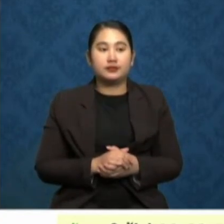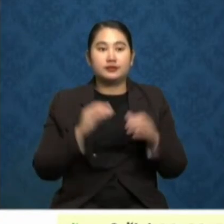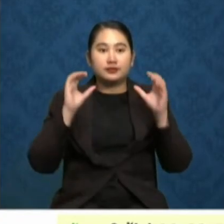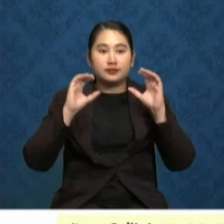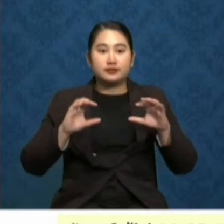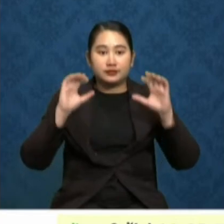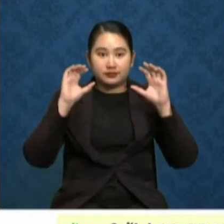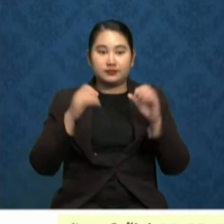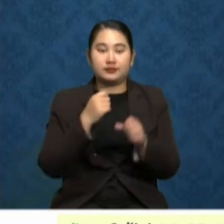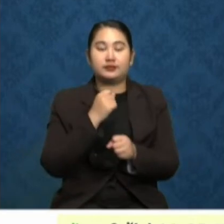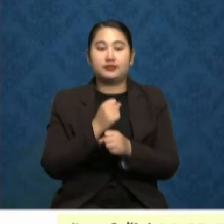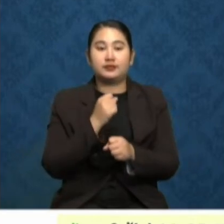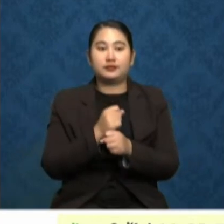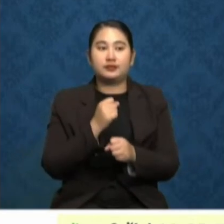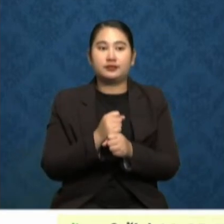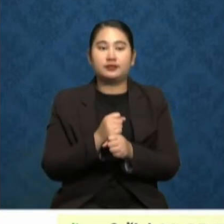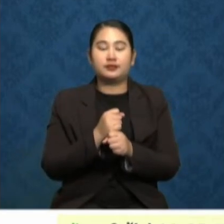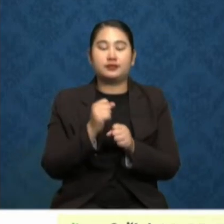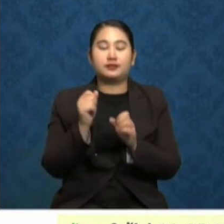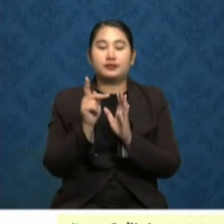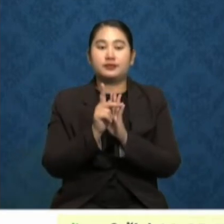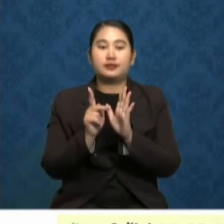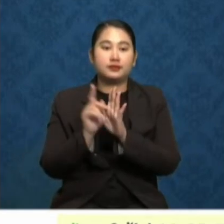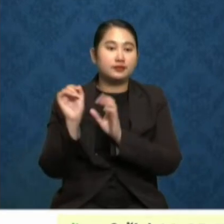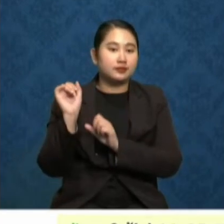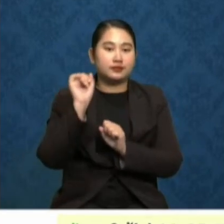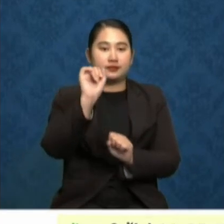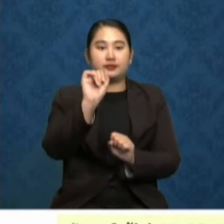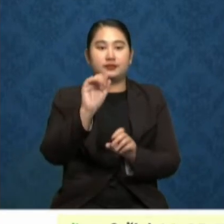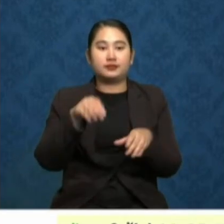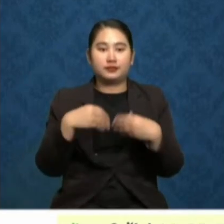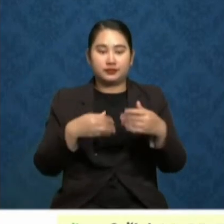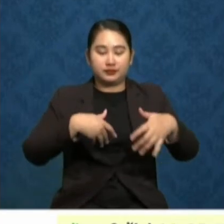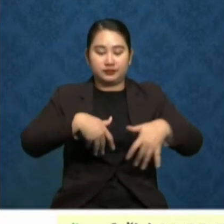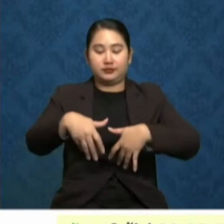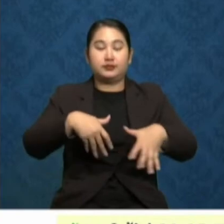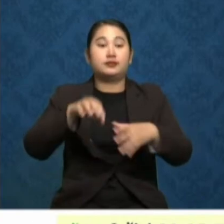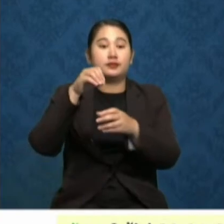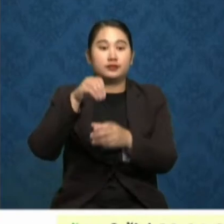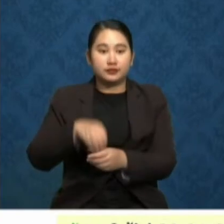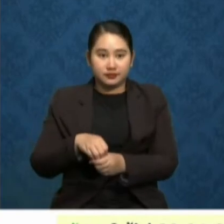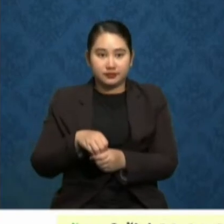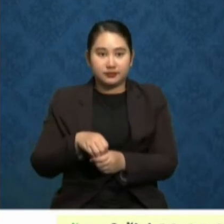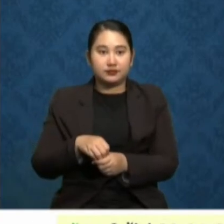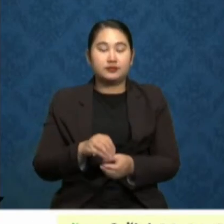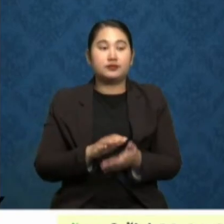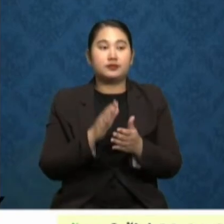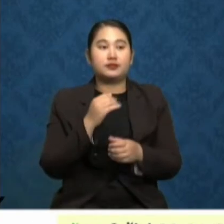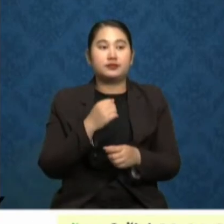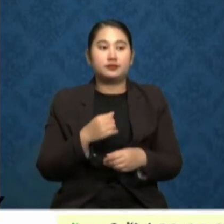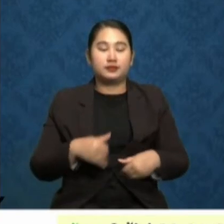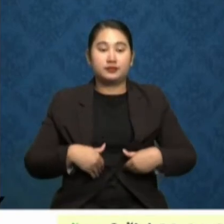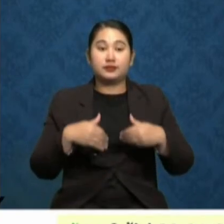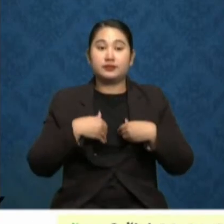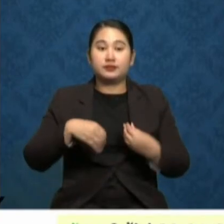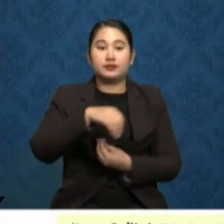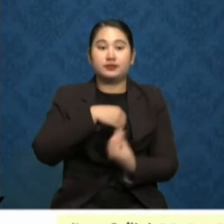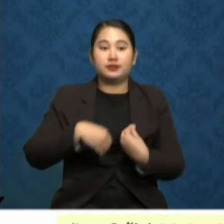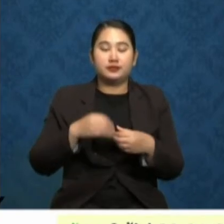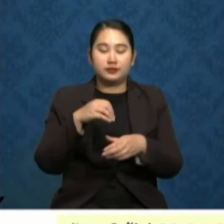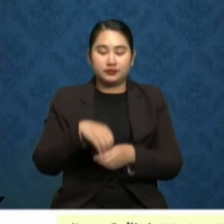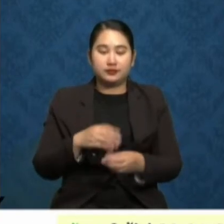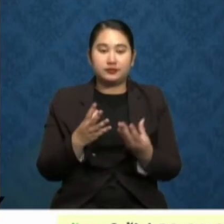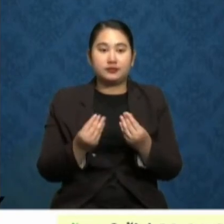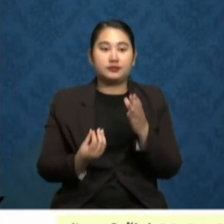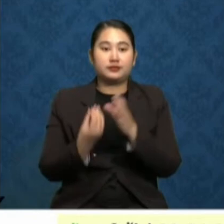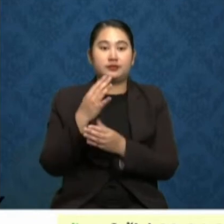รัฐบาลจะออกพระราชภตดีการให้กับประชาชนที่อาศัยอยู่และทำกินในเขตอุยาณแห่งชา